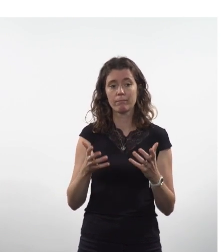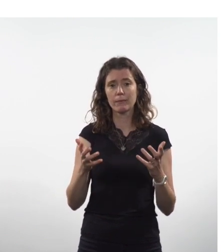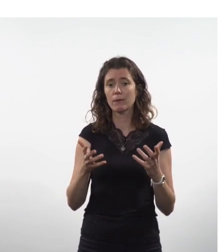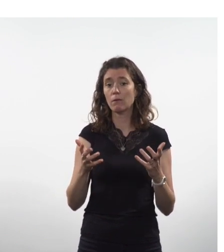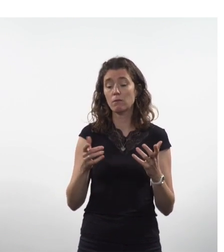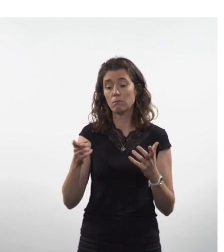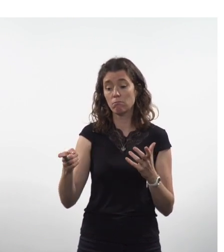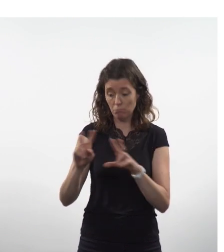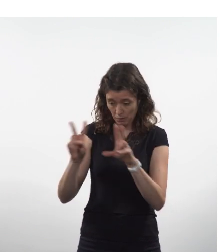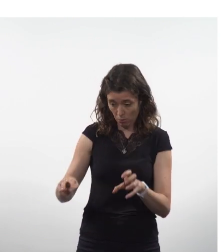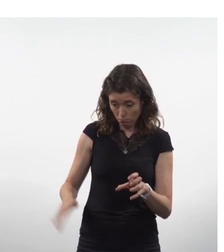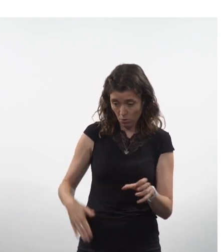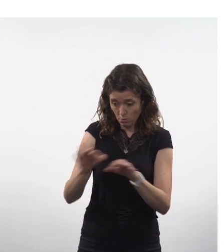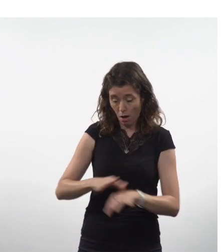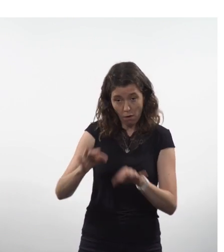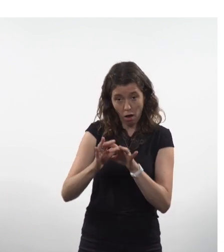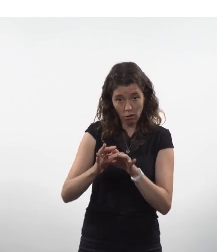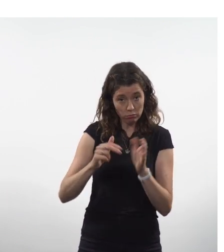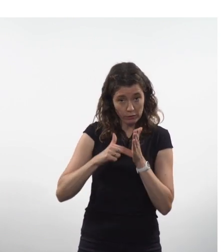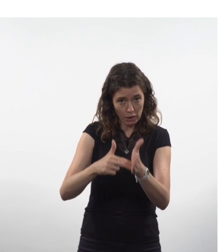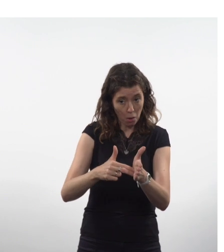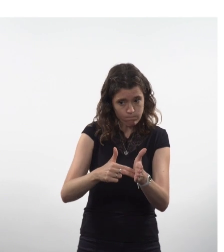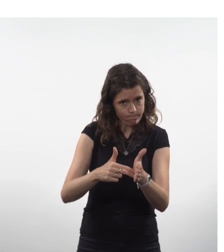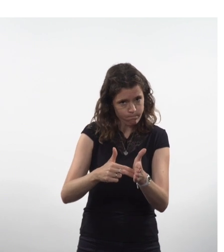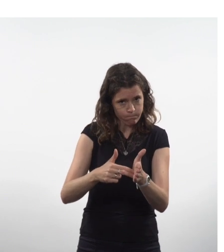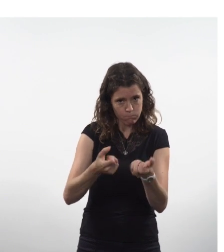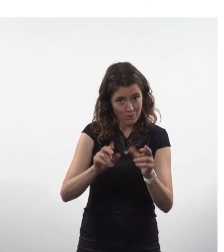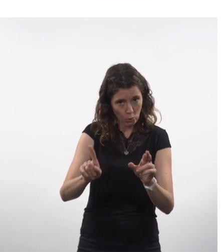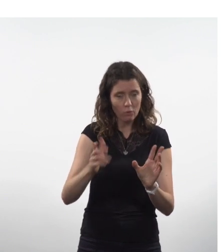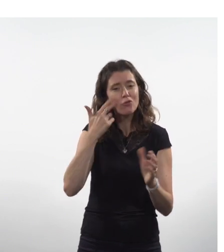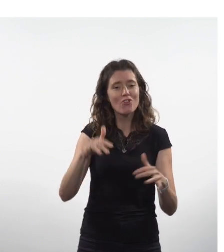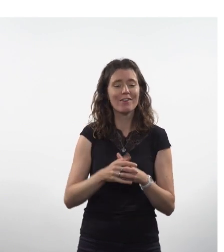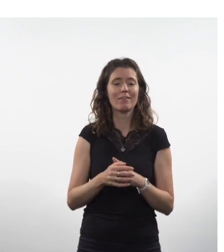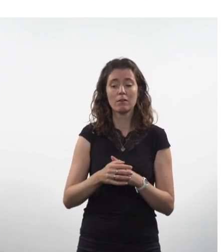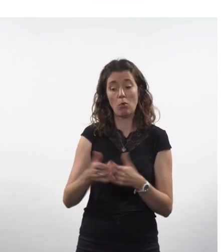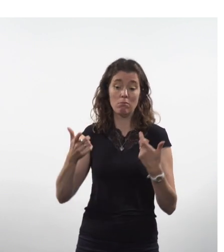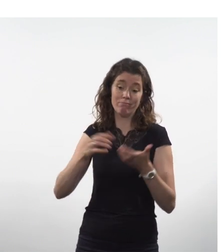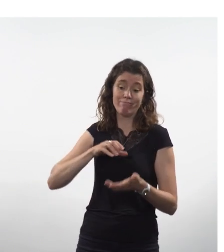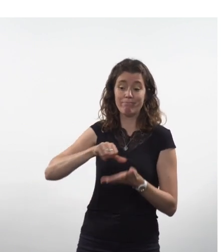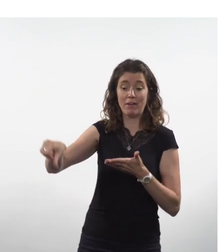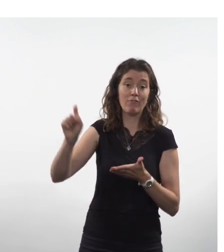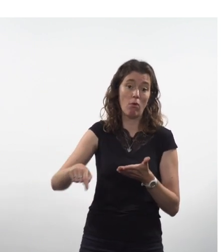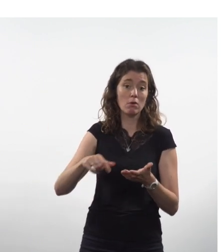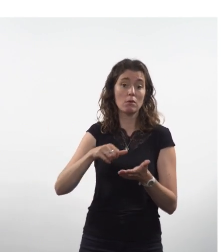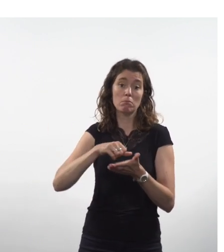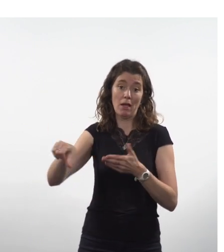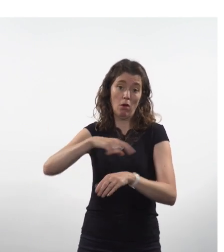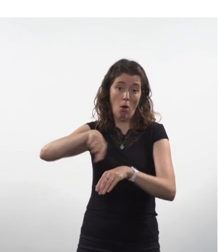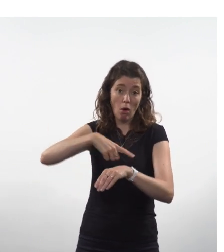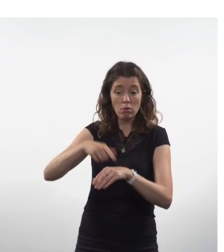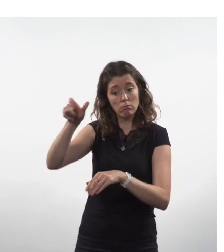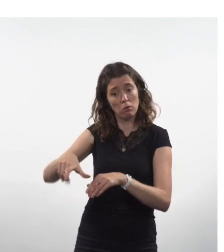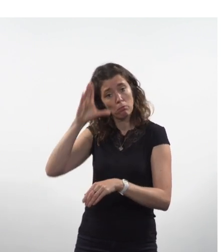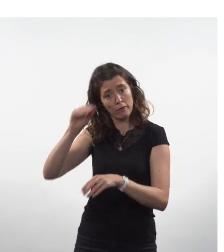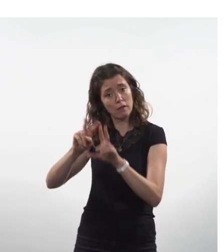Si l'interprète n'est pas diplômé, aucune garantie de fidélité, on l'a déjà vu. Un interprète, ça a un coût, ça a un coût horaire, c'est un professionnel